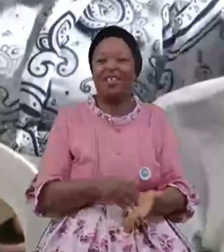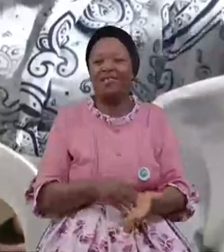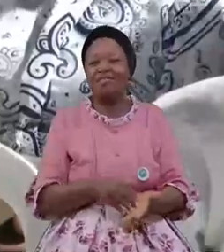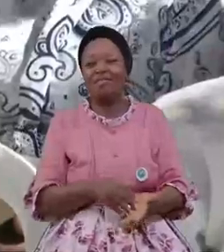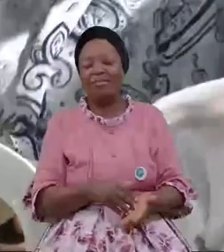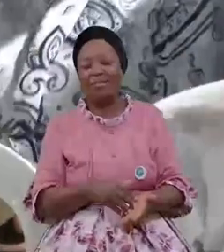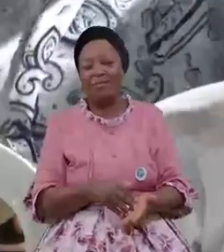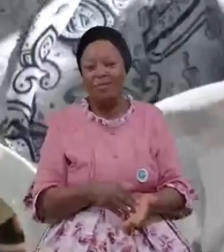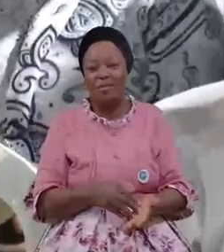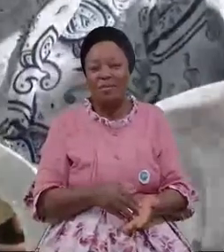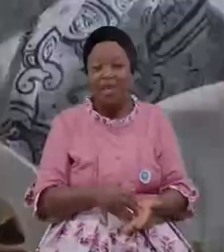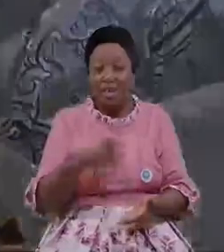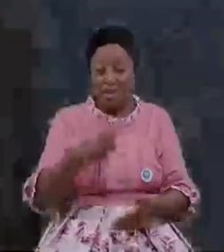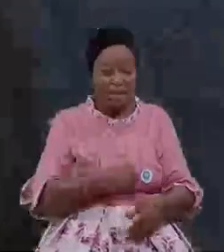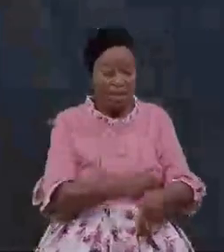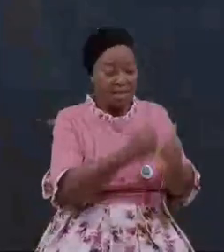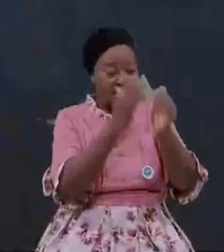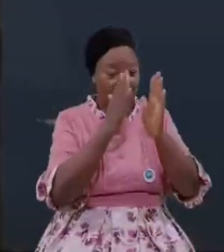encore les